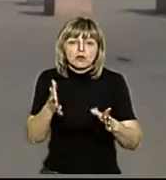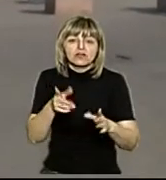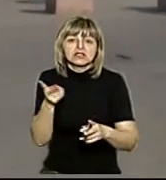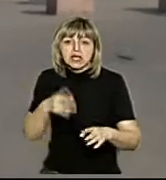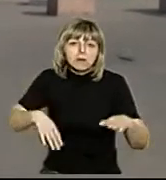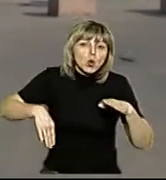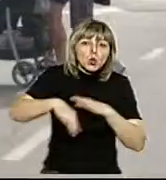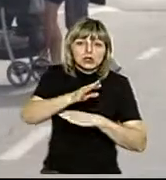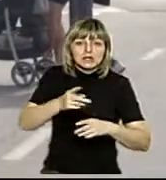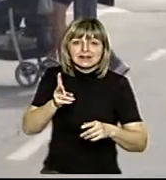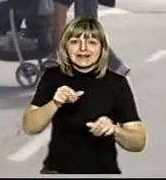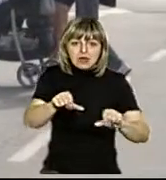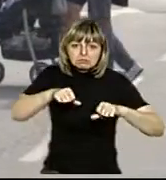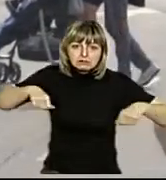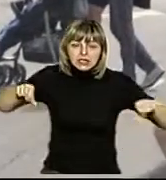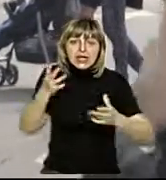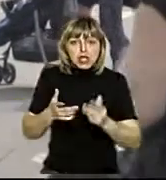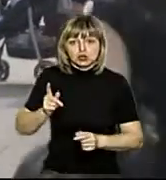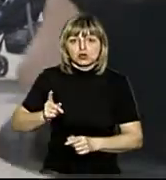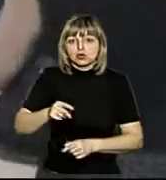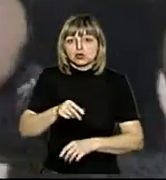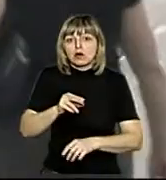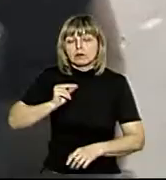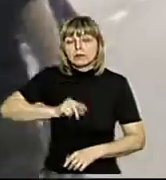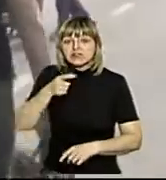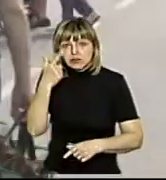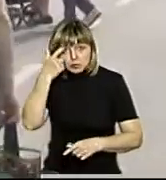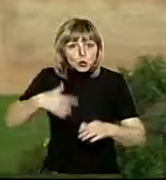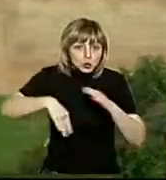той периметр, вказаний персоналом закладу або поліцейським.